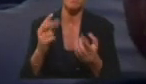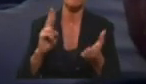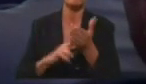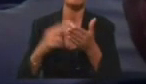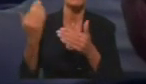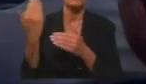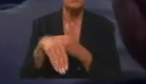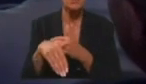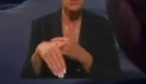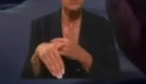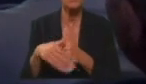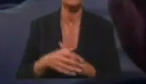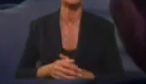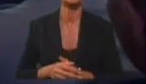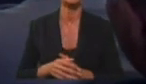końcu